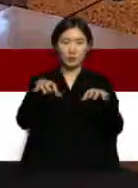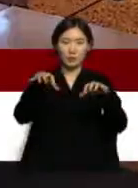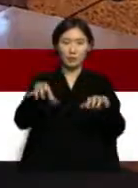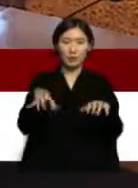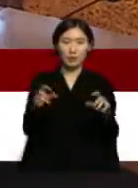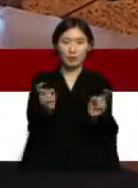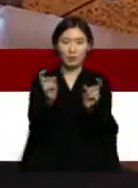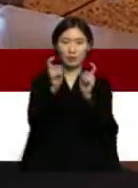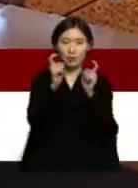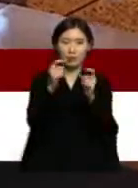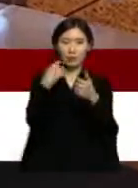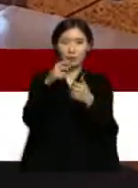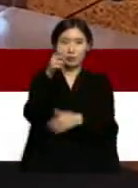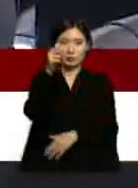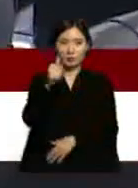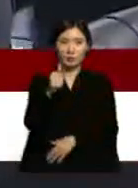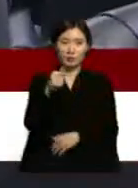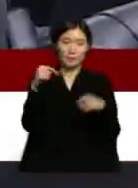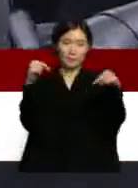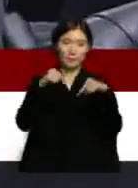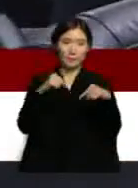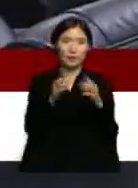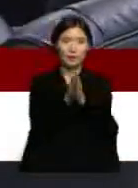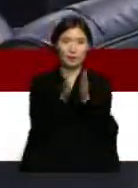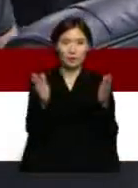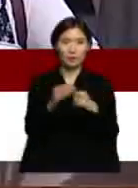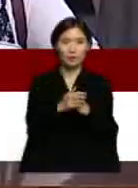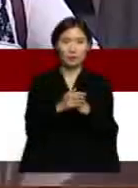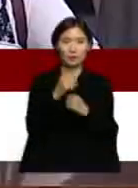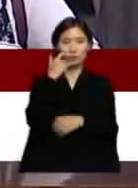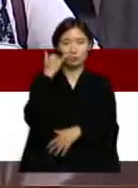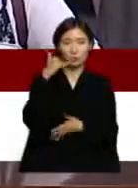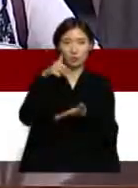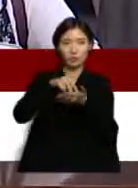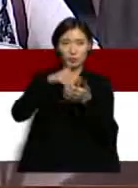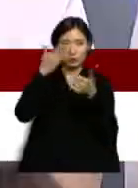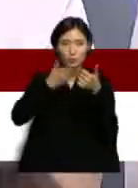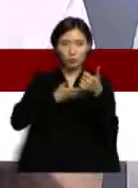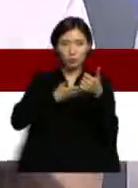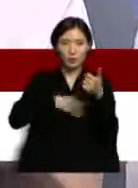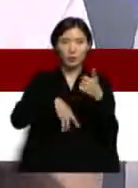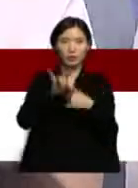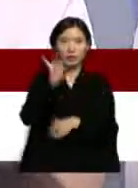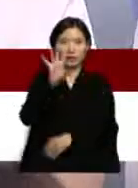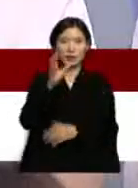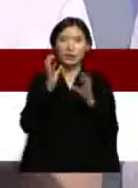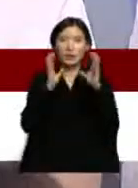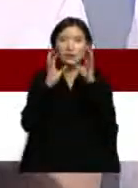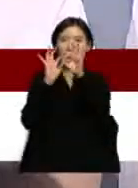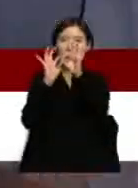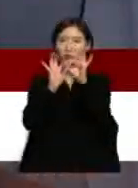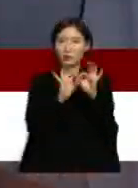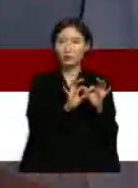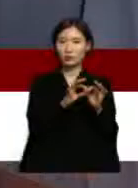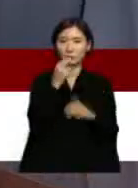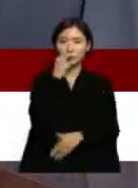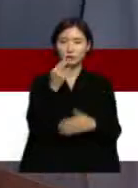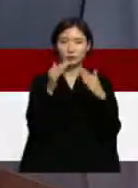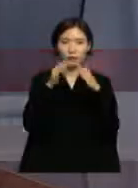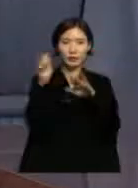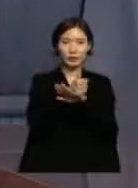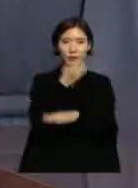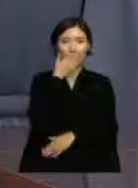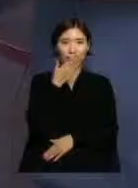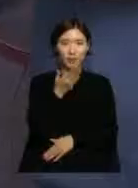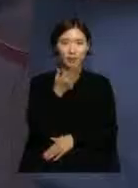끝에 교육장과의 면담은 시작됐습니다. 학부모 측의 요구는 단 하나, 아이들이 계속해서 유치원을 다닐 수